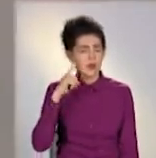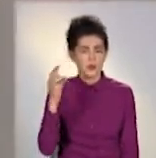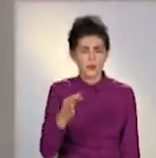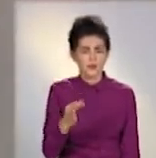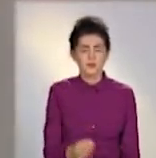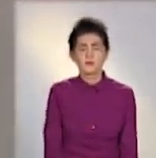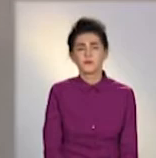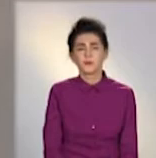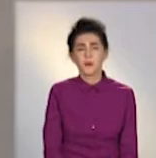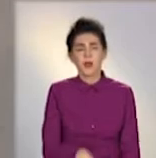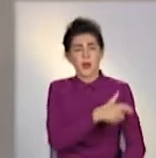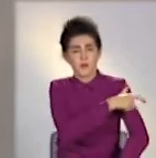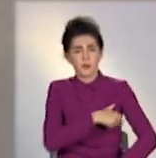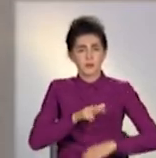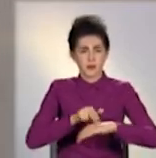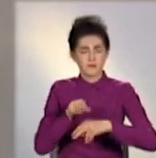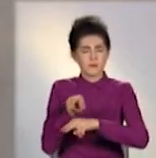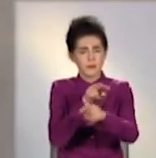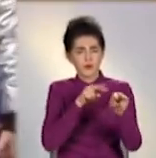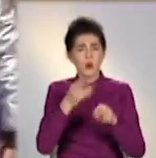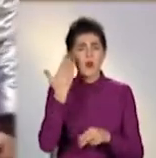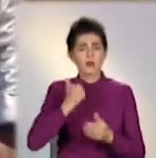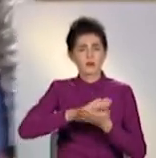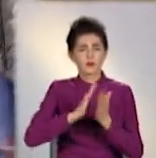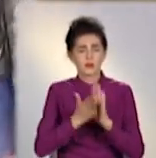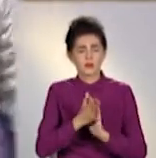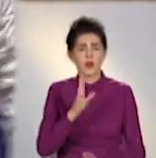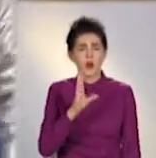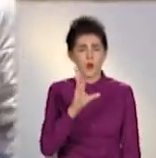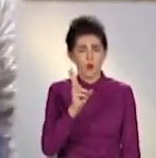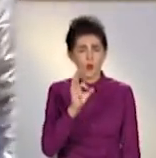передбачено. Патрулювання триватиме доти, допоки ситуація з ковідом